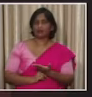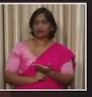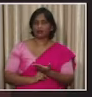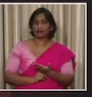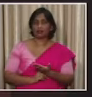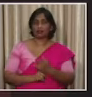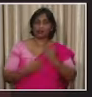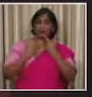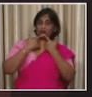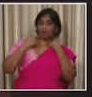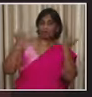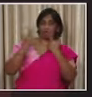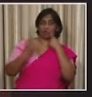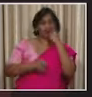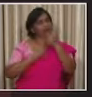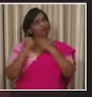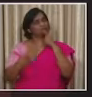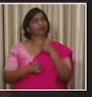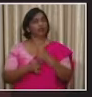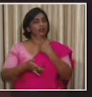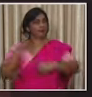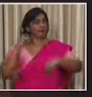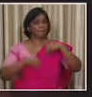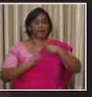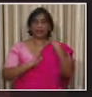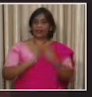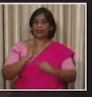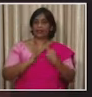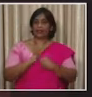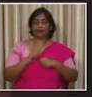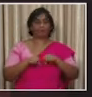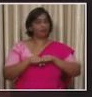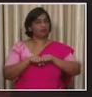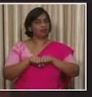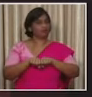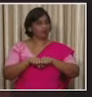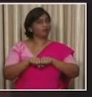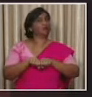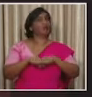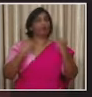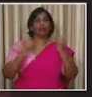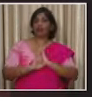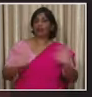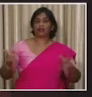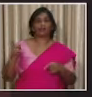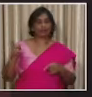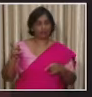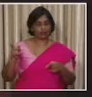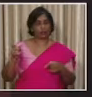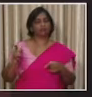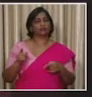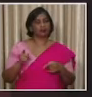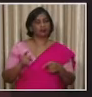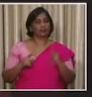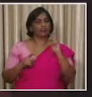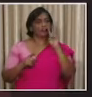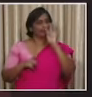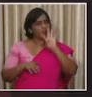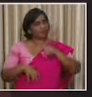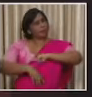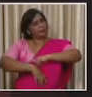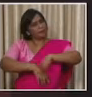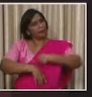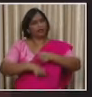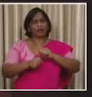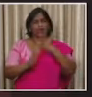එනවා පුරසාරම් දොඩවන්න, මැතිවරණ නීති රීති උල්ලංඝනය කරන්නේ නැහැ කිය. 24 පැයම කරනවා,